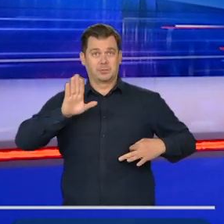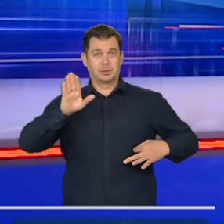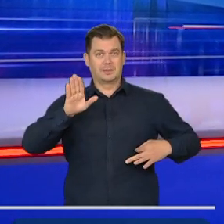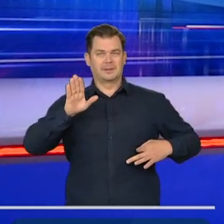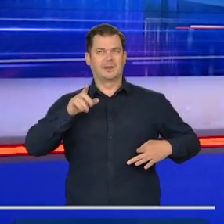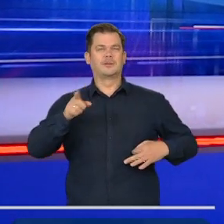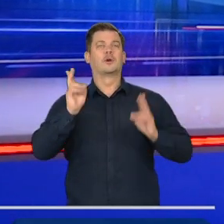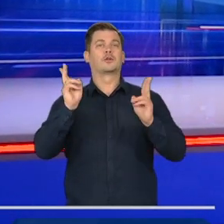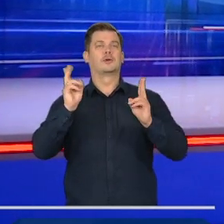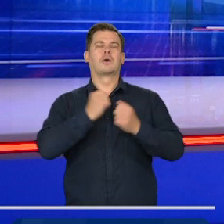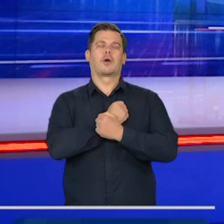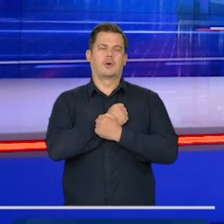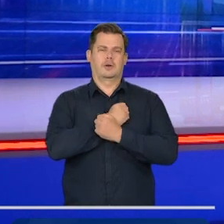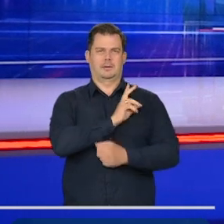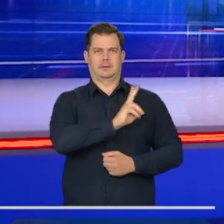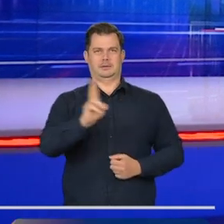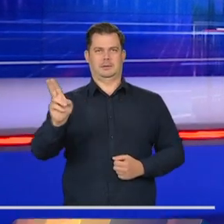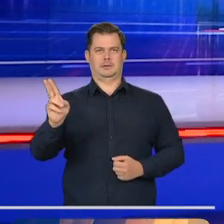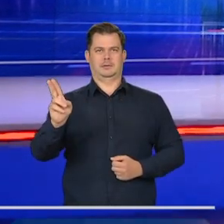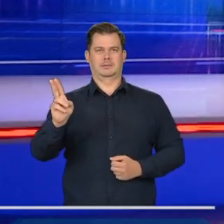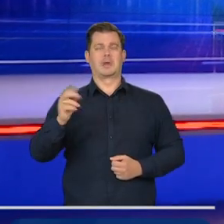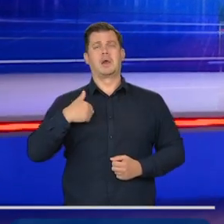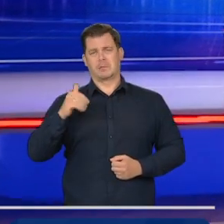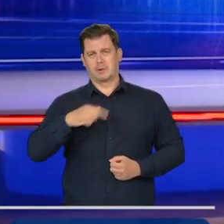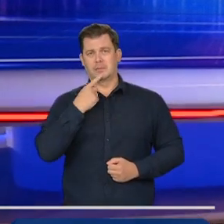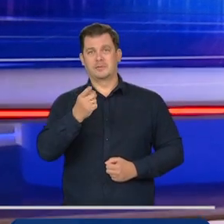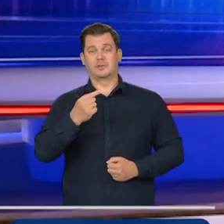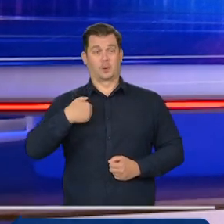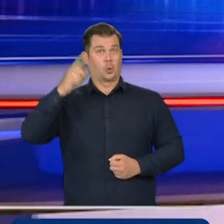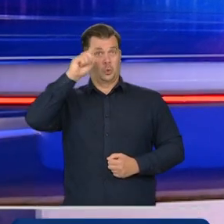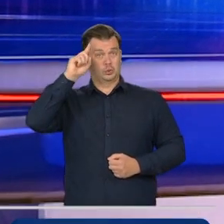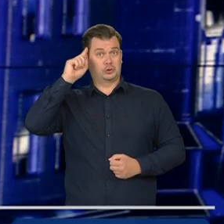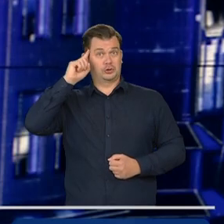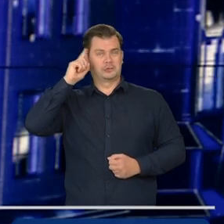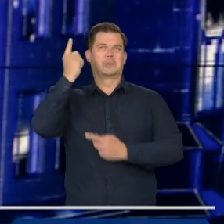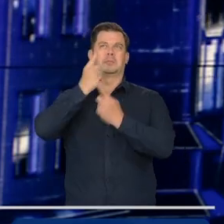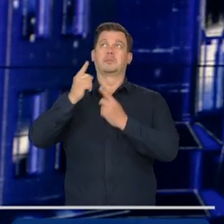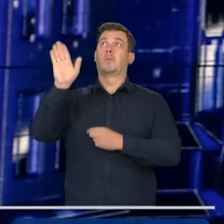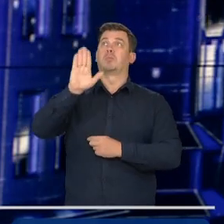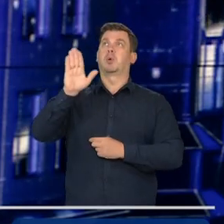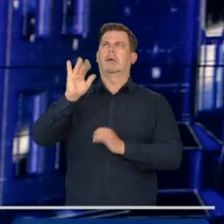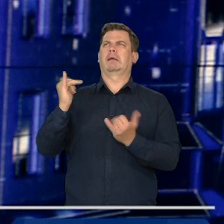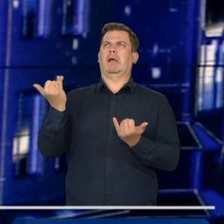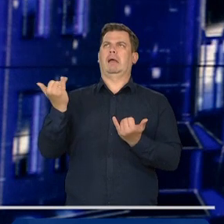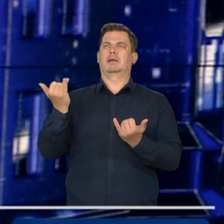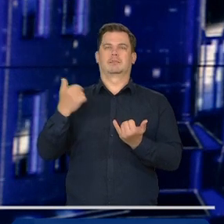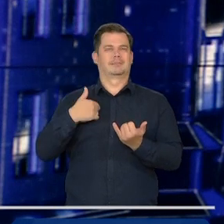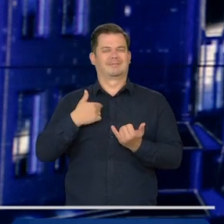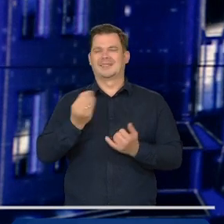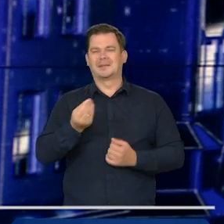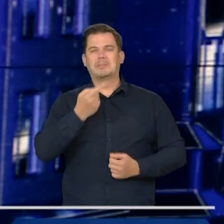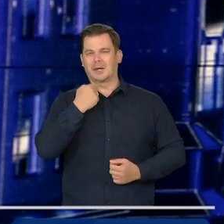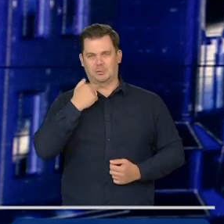ktoś, kto kocha każdego człowieka. I ja powiem, że nasze ludzkie wyobrażenia o miłości Pana Boga zawsze będą